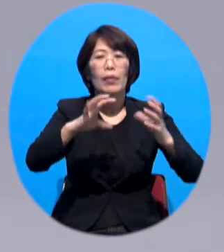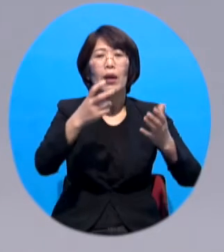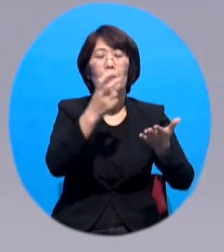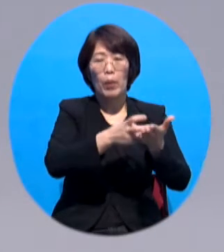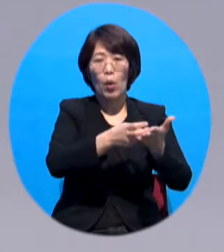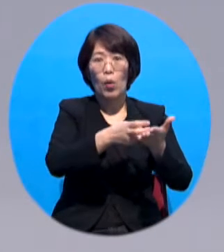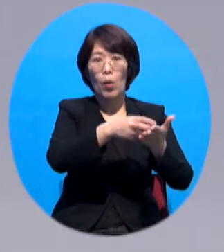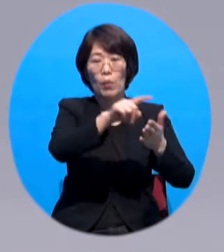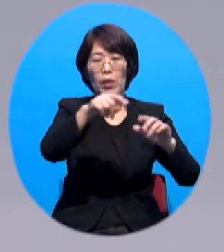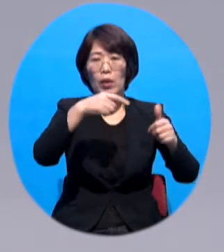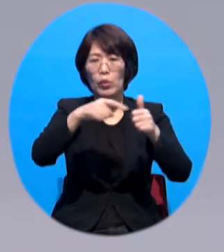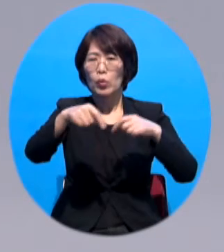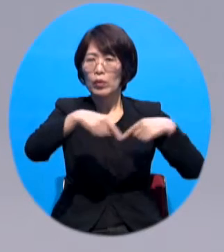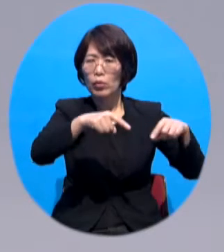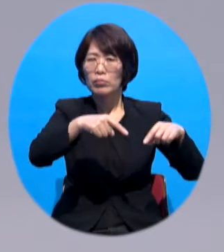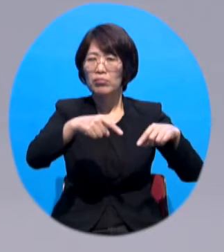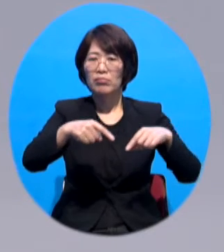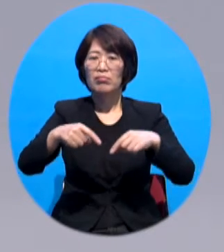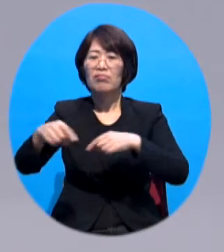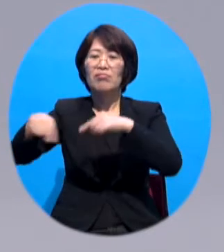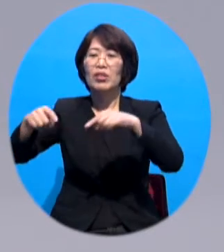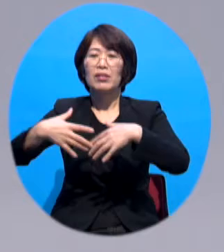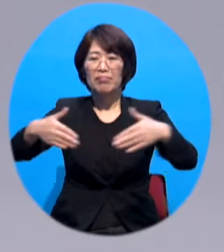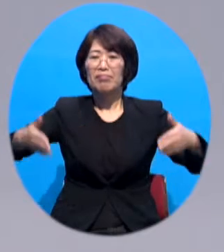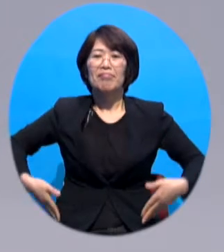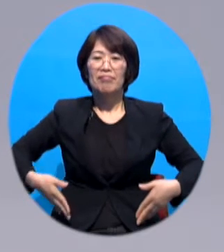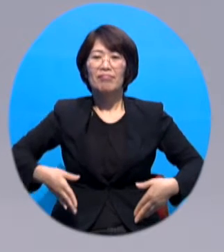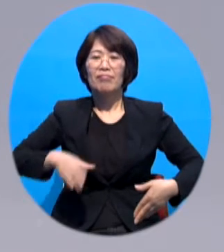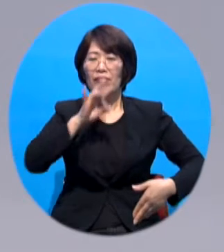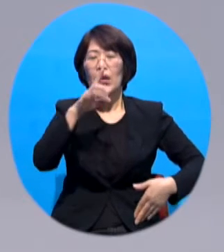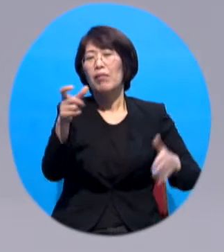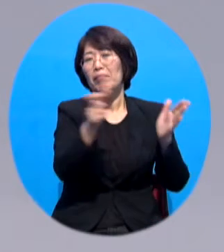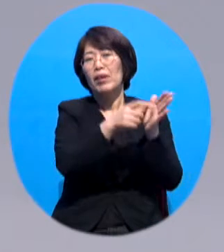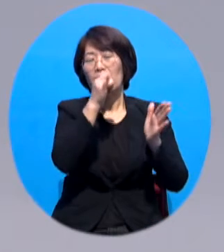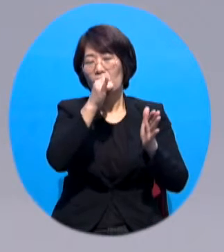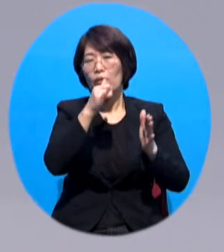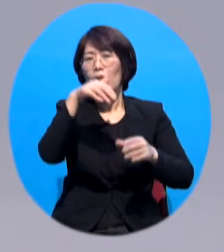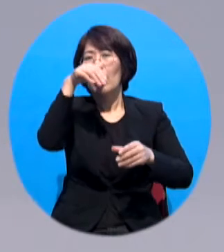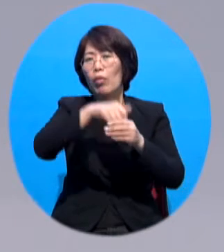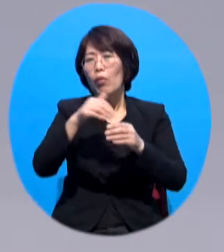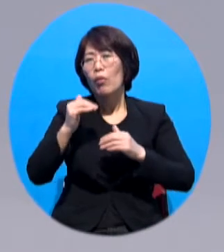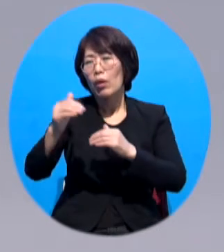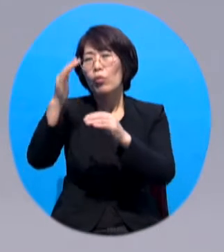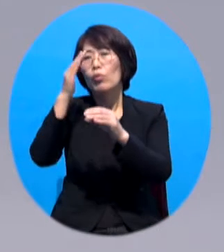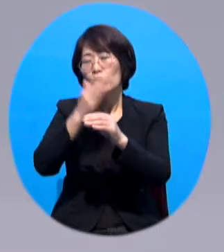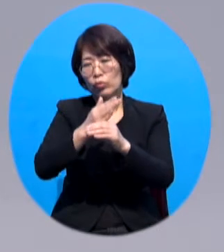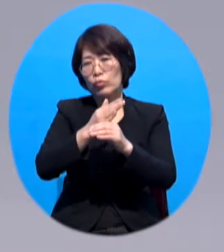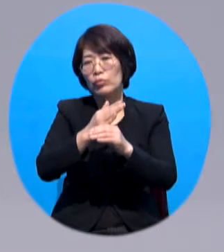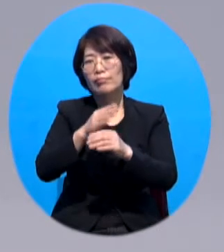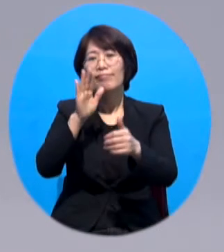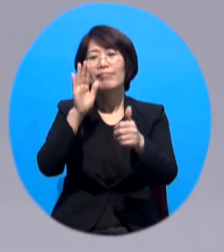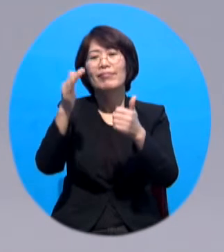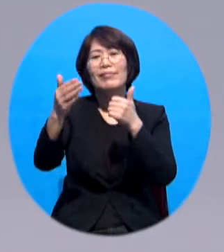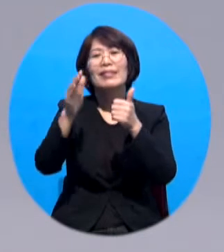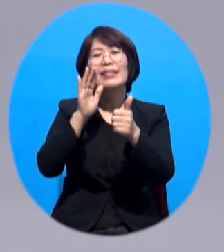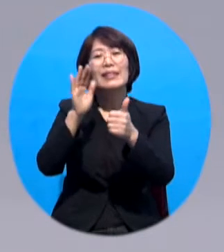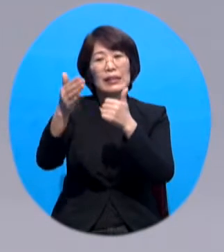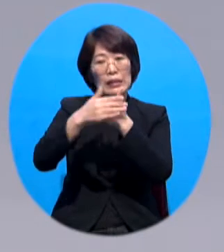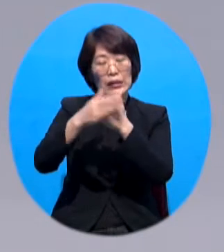교육원 정책인 중립으로 되어 있기 때문에 그렇습니다 성과는 과정에 지지자들이 합성된